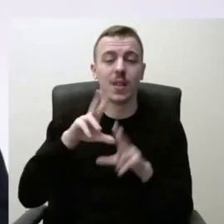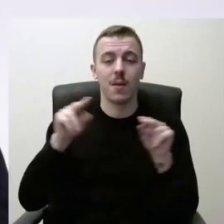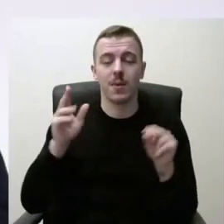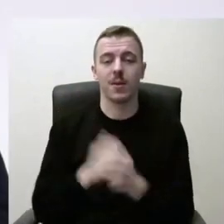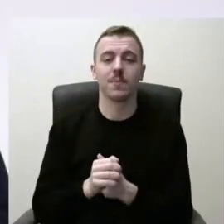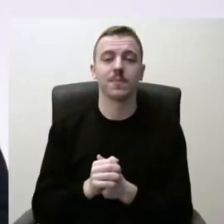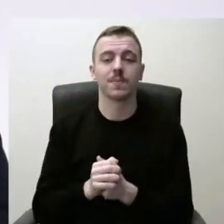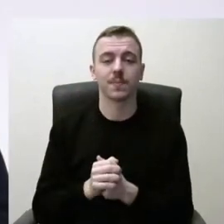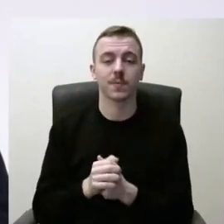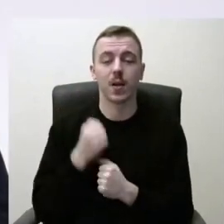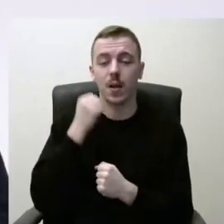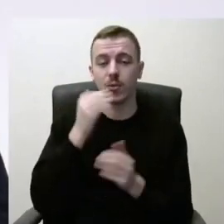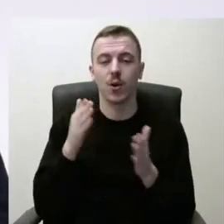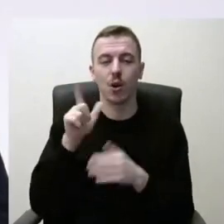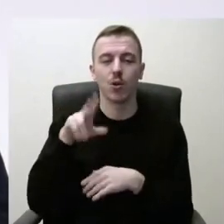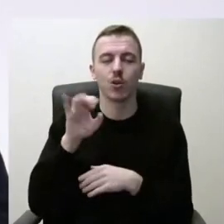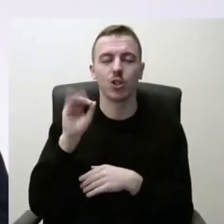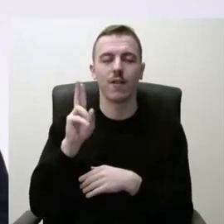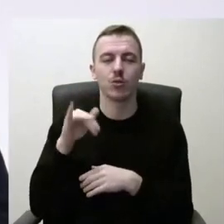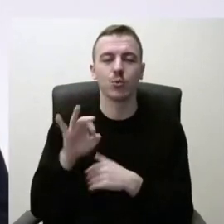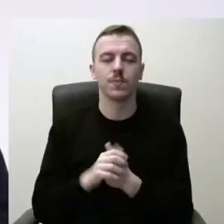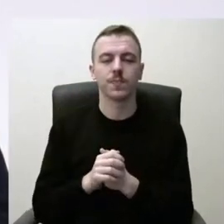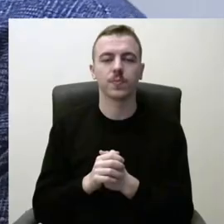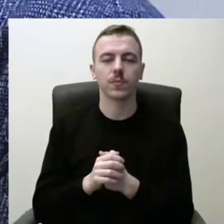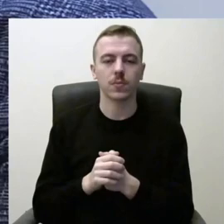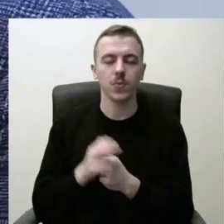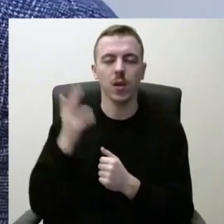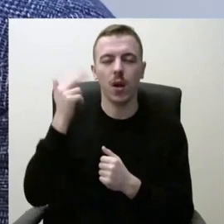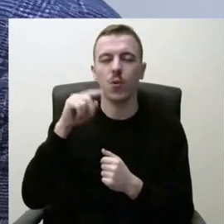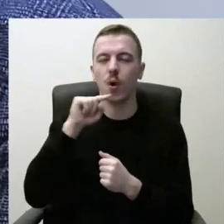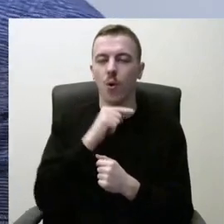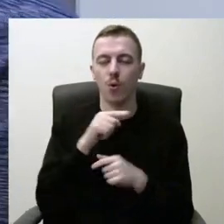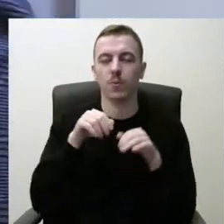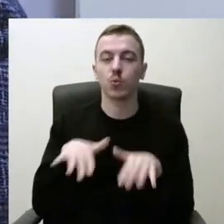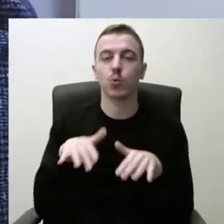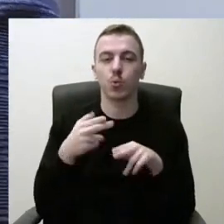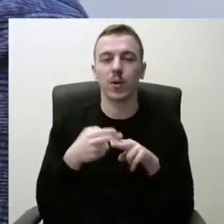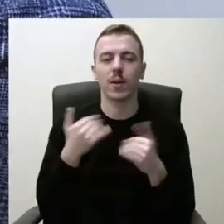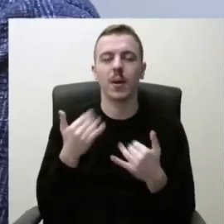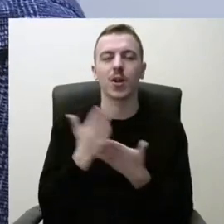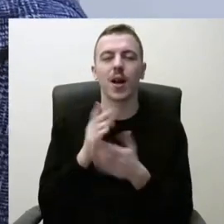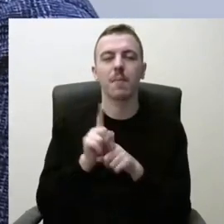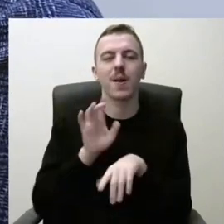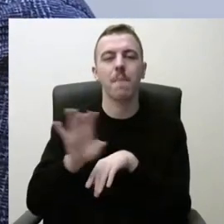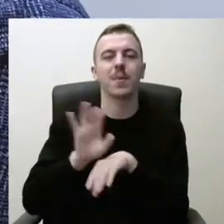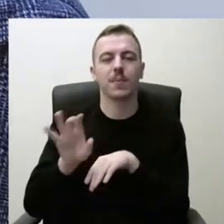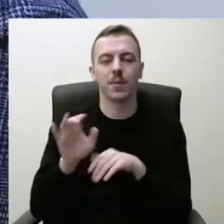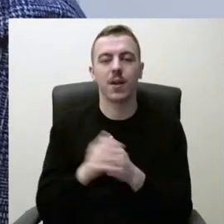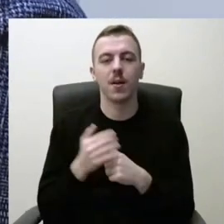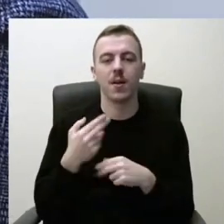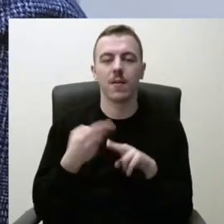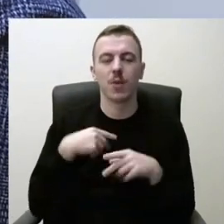Ačiū, ponas Lukševičius. Kauno ekonominė struktūra šiandien yra daugiau gamybinė. Mes esame inžinierinis